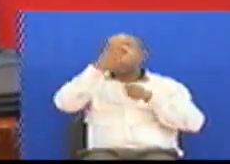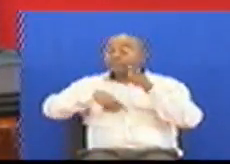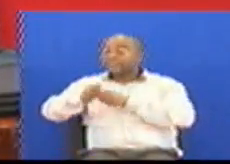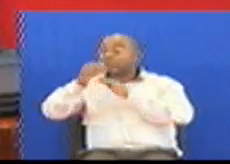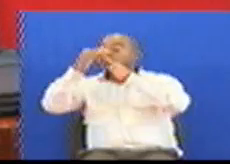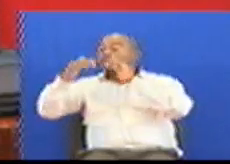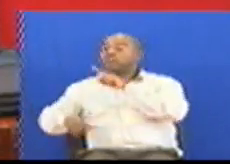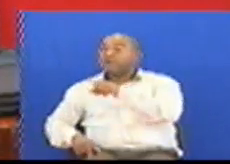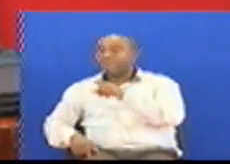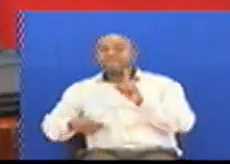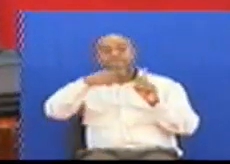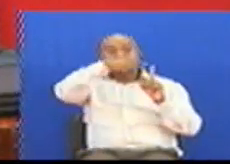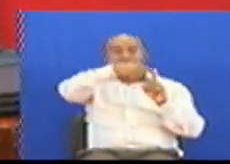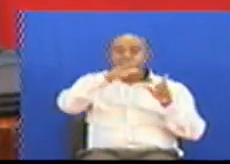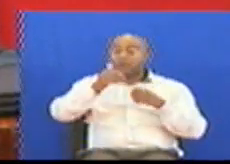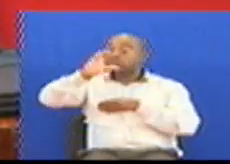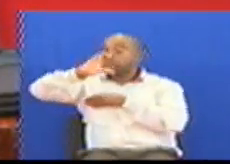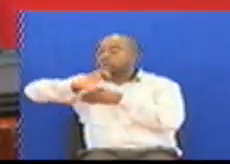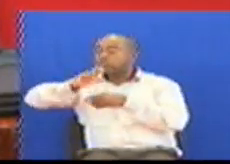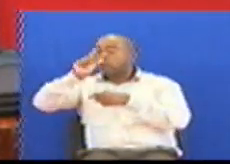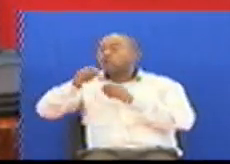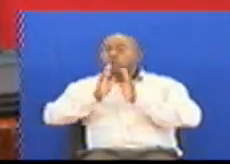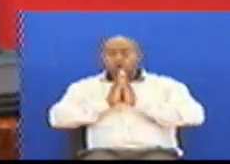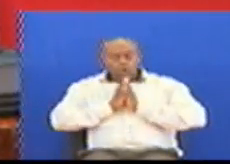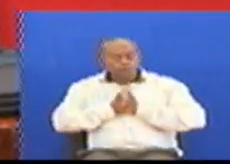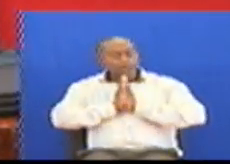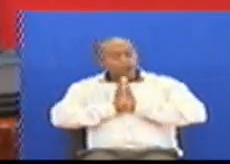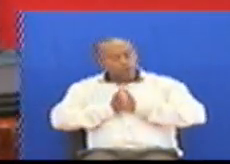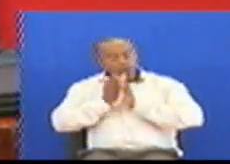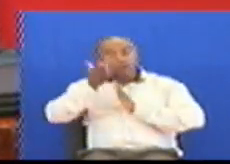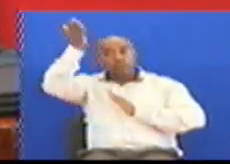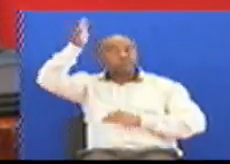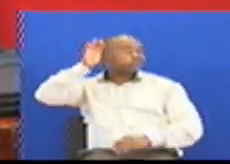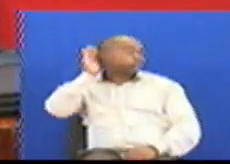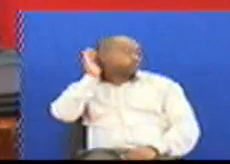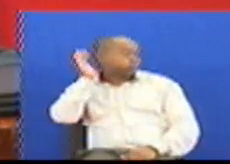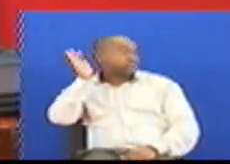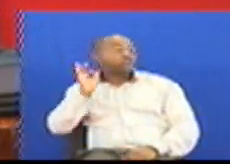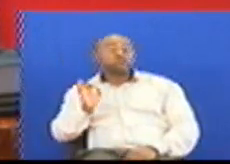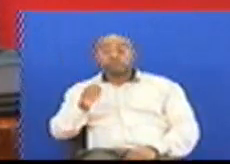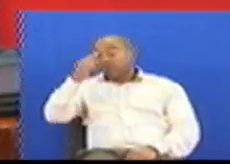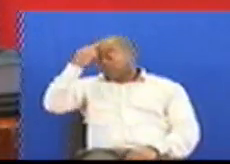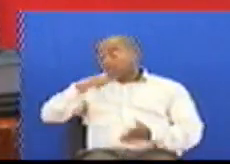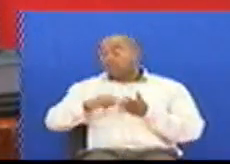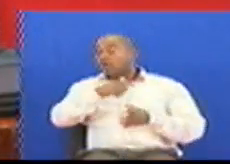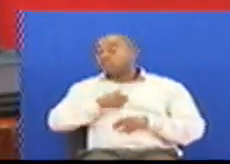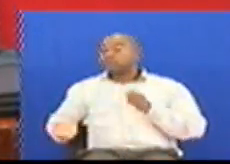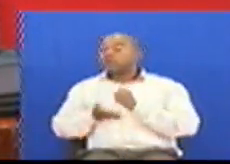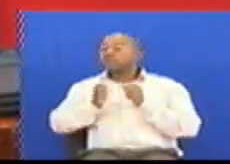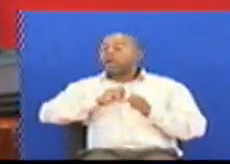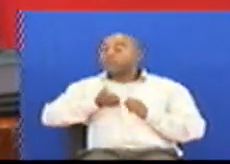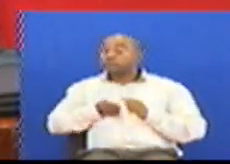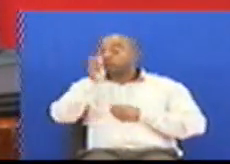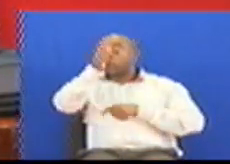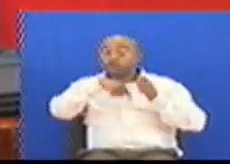ibada wakamlilia, atasikia sala zao. Kwa hiyo rais wetu ameruhusu ibada iendelee kwa imani